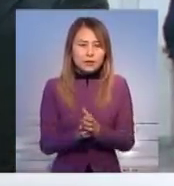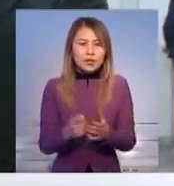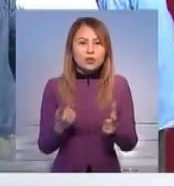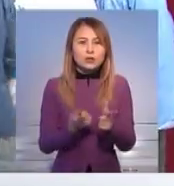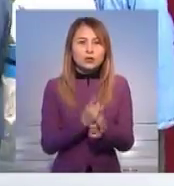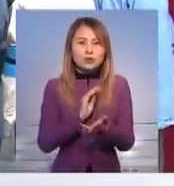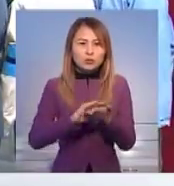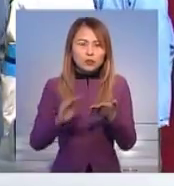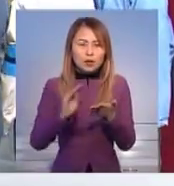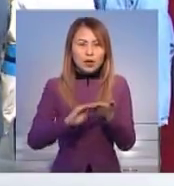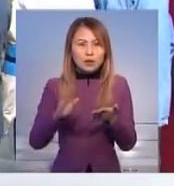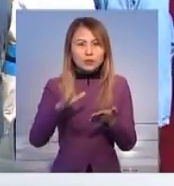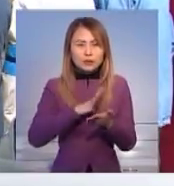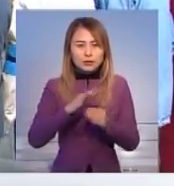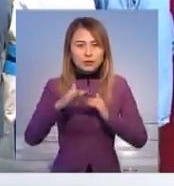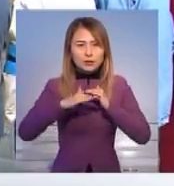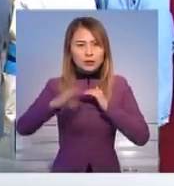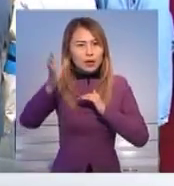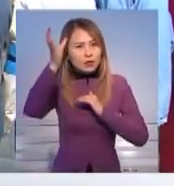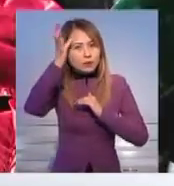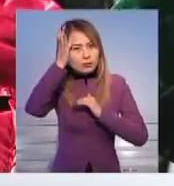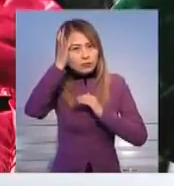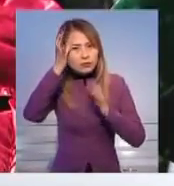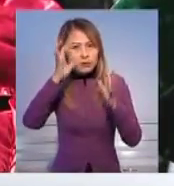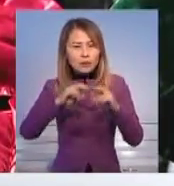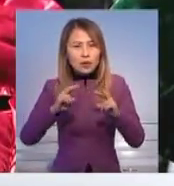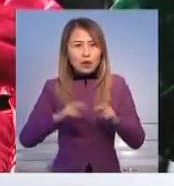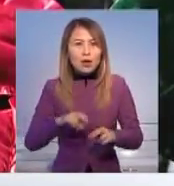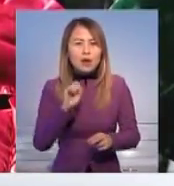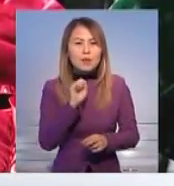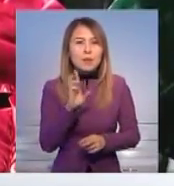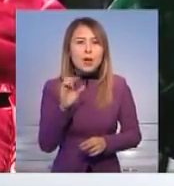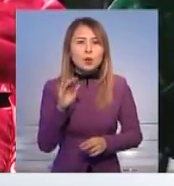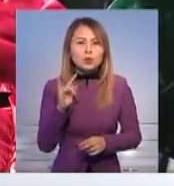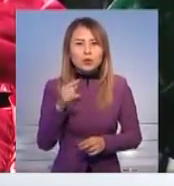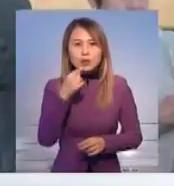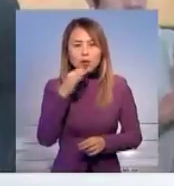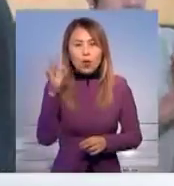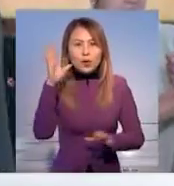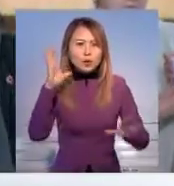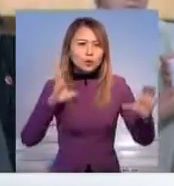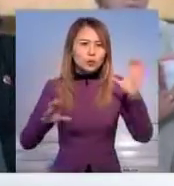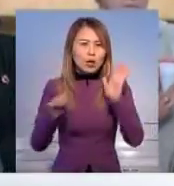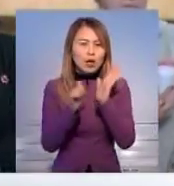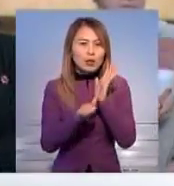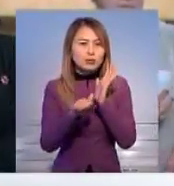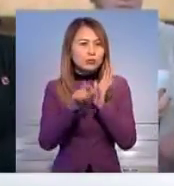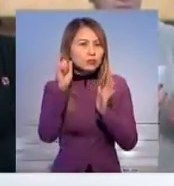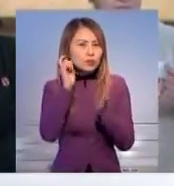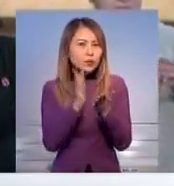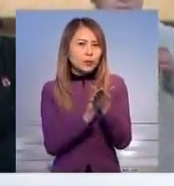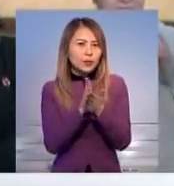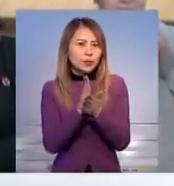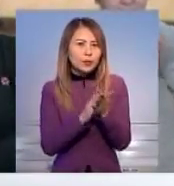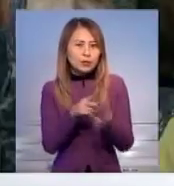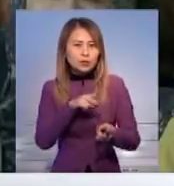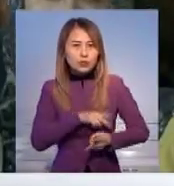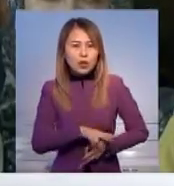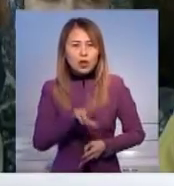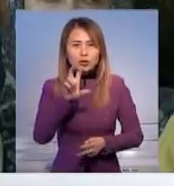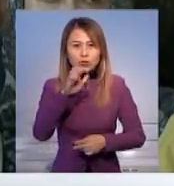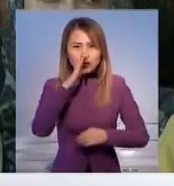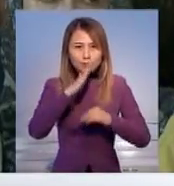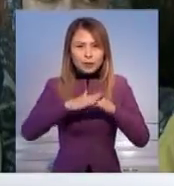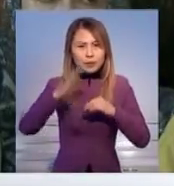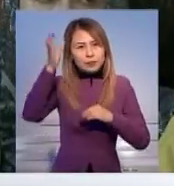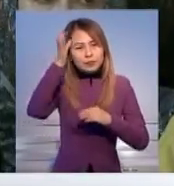Шора Шамғалиұлы бар ғұмырын ана тілі ғылымына арнап, Ахмет Байтұрсынұлы атындағы тіл білімі институтында 60 жылда еңбек етті. Жалпы 300-ге жуық